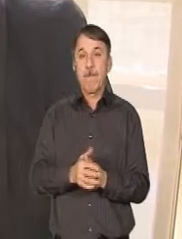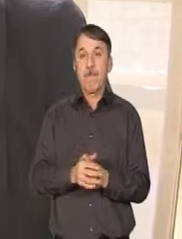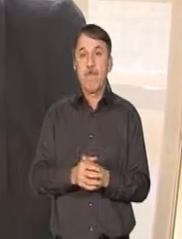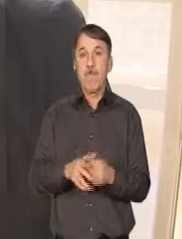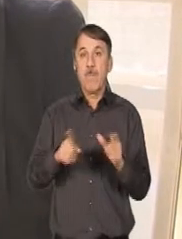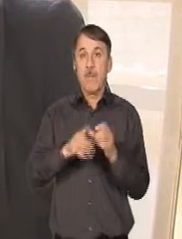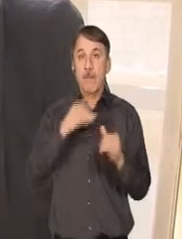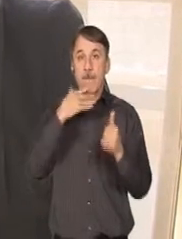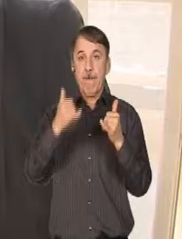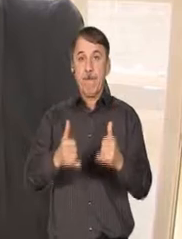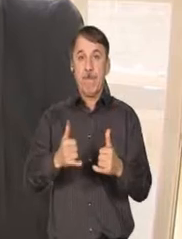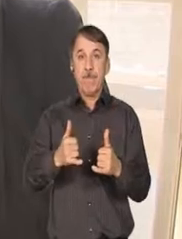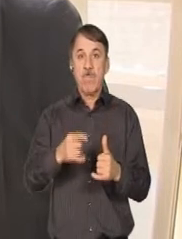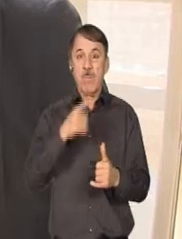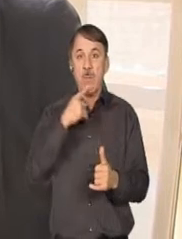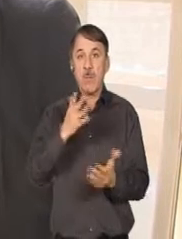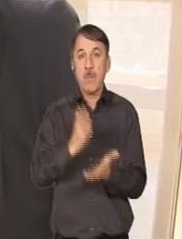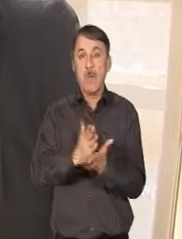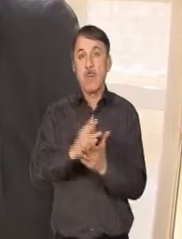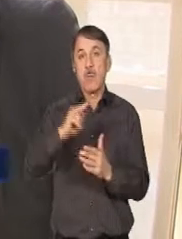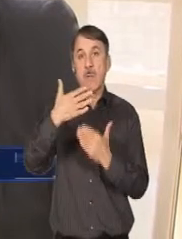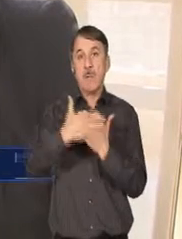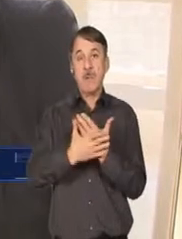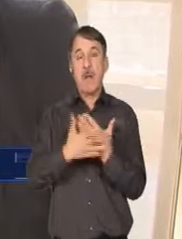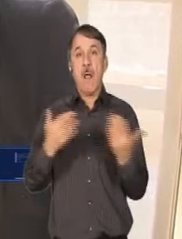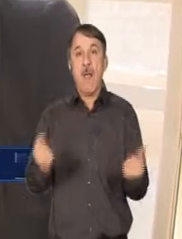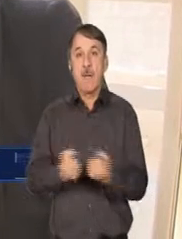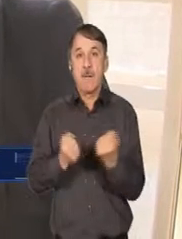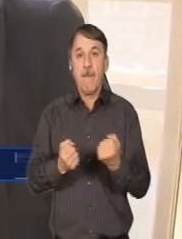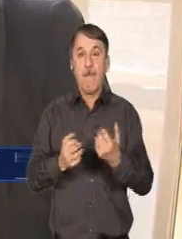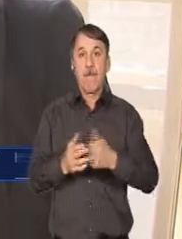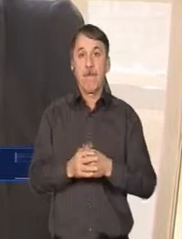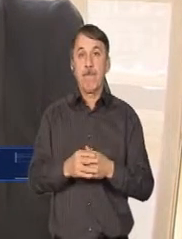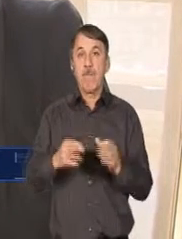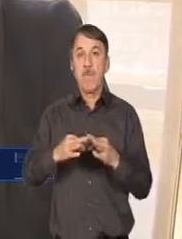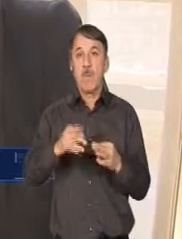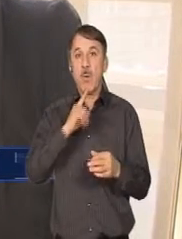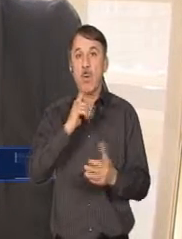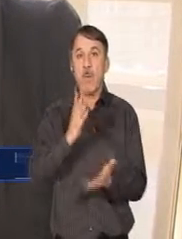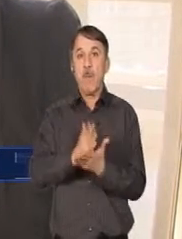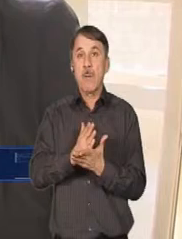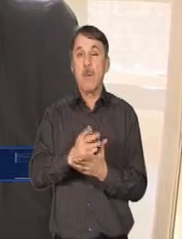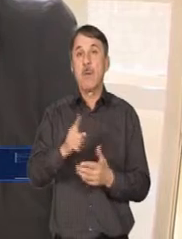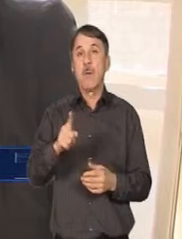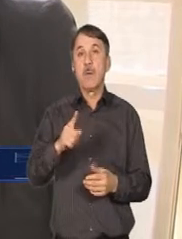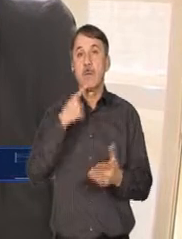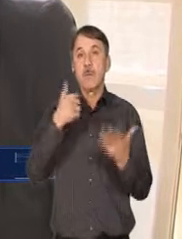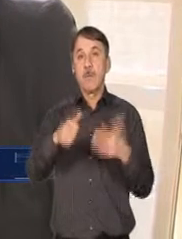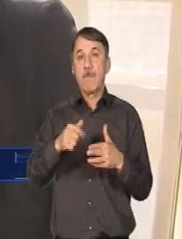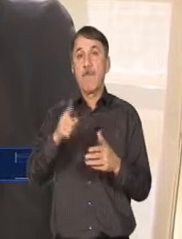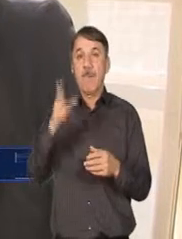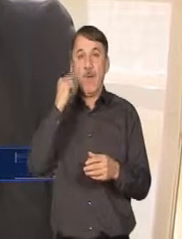I do sada smo od početka same akcije nagradili čak više od